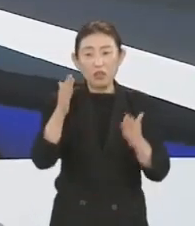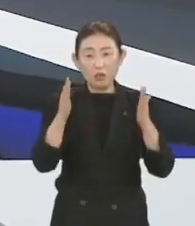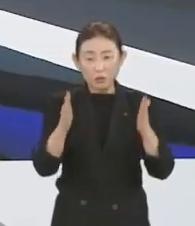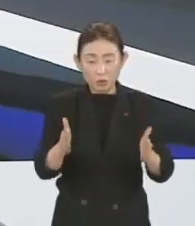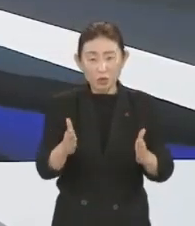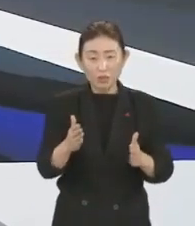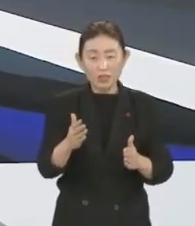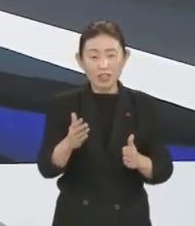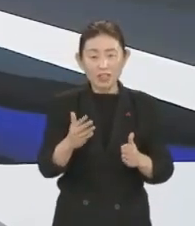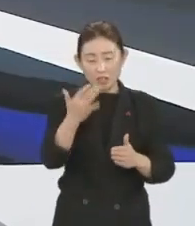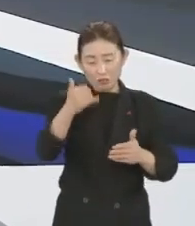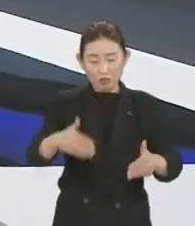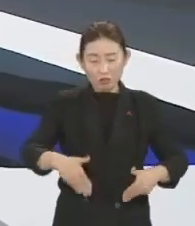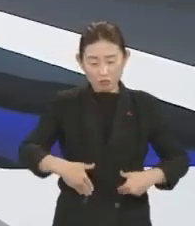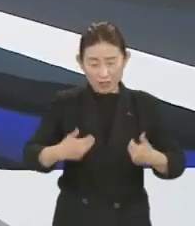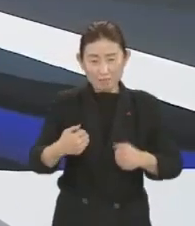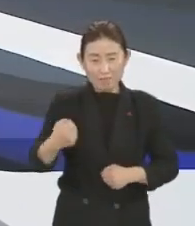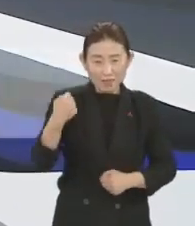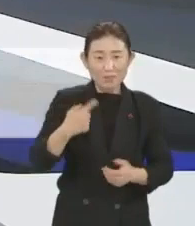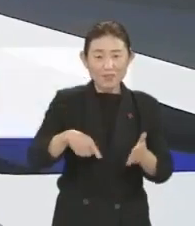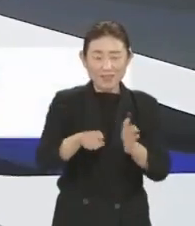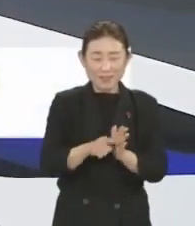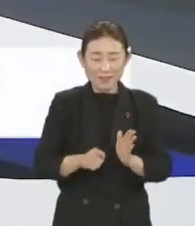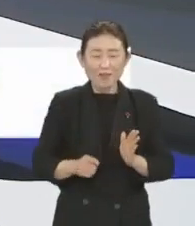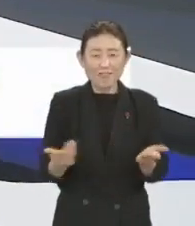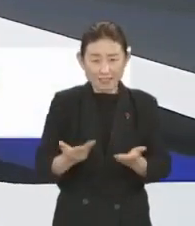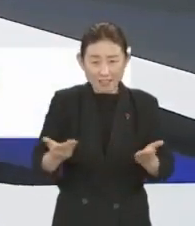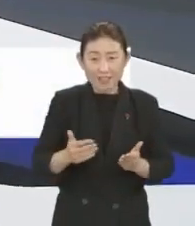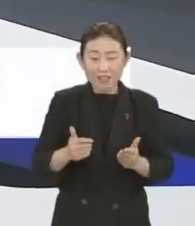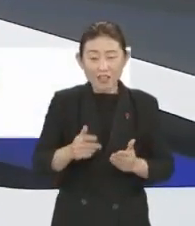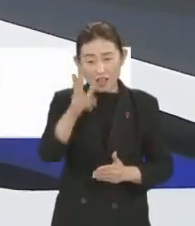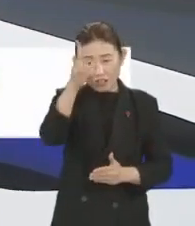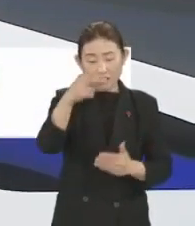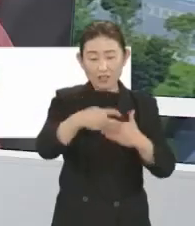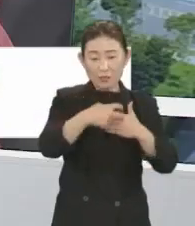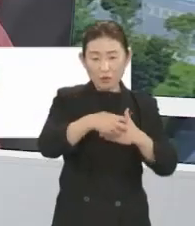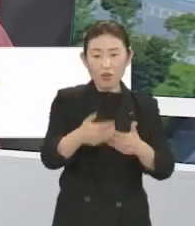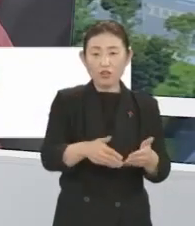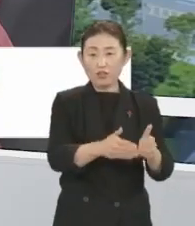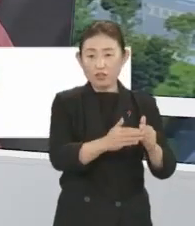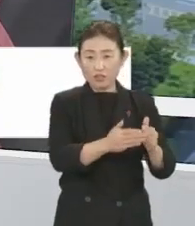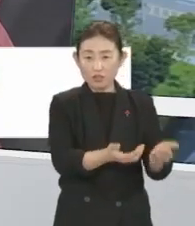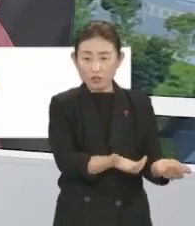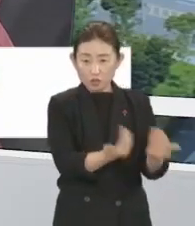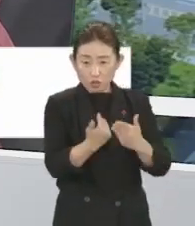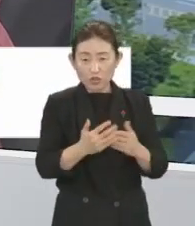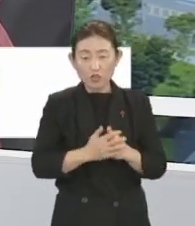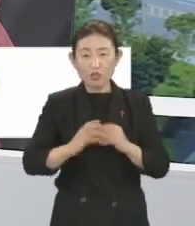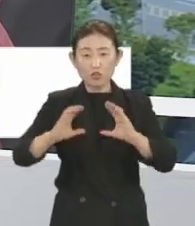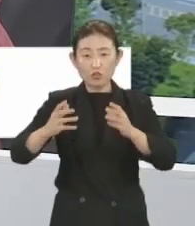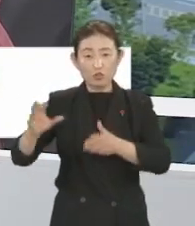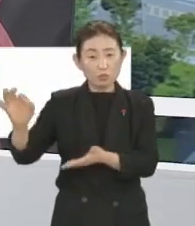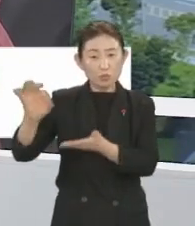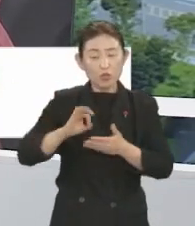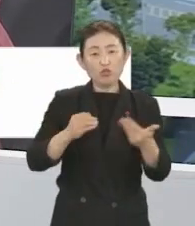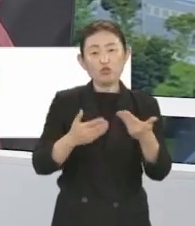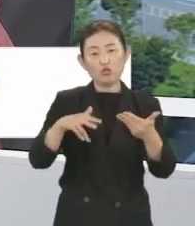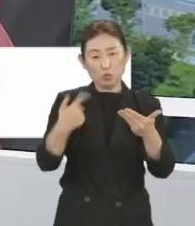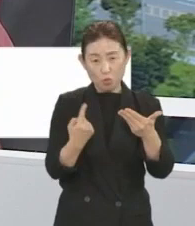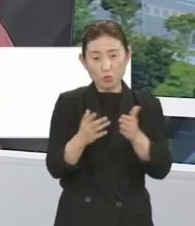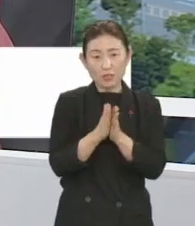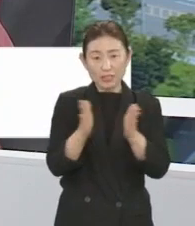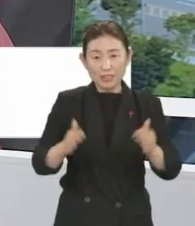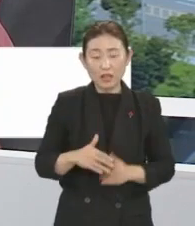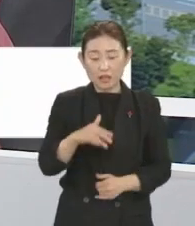힘센 충남을 강조하면서 참 바쁘게 달려오셨을 네. 것 같습니다. 네. 경찰병원 유치라든지 사상 최초 국비 9조 원 시대를 열었는데요.